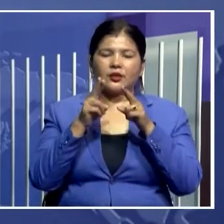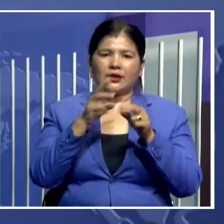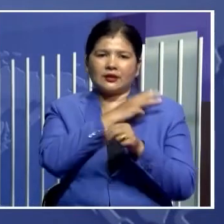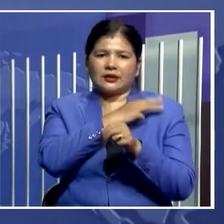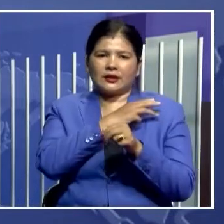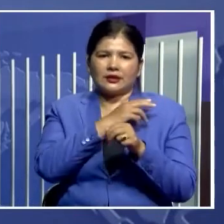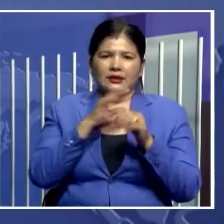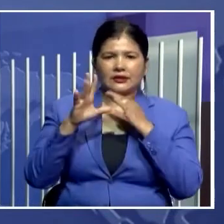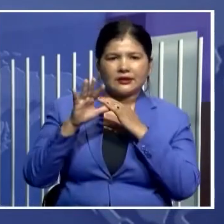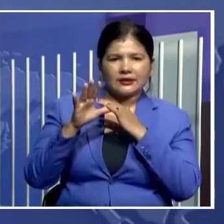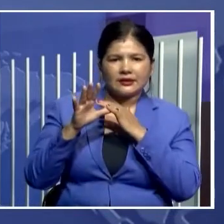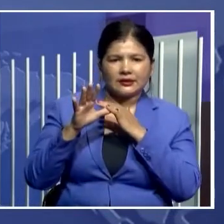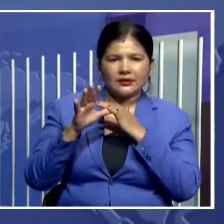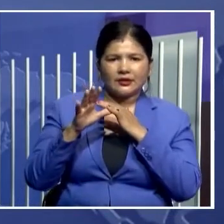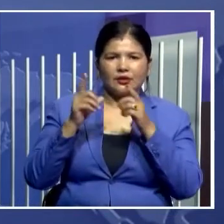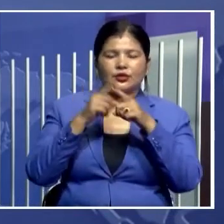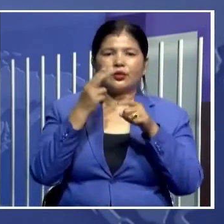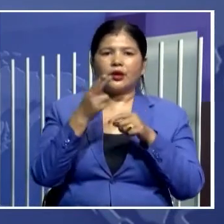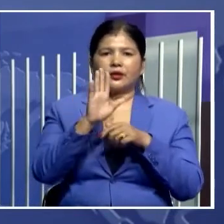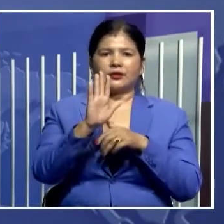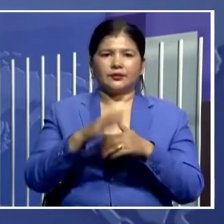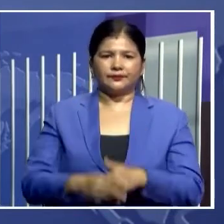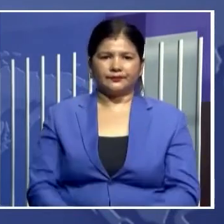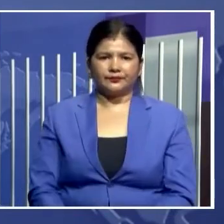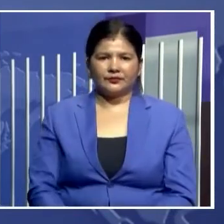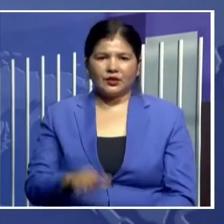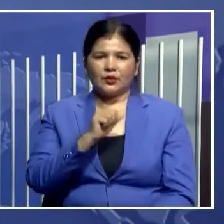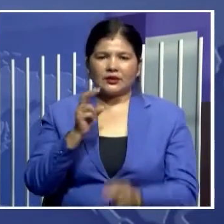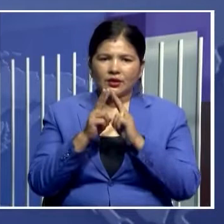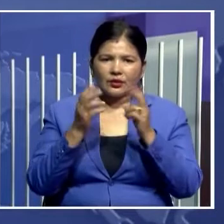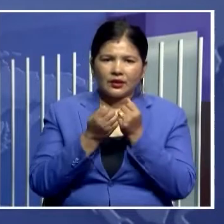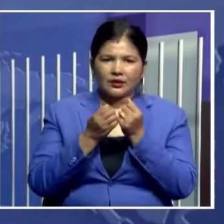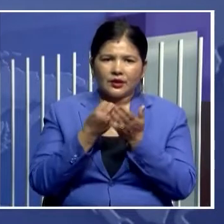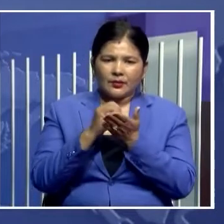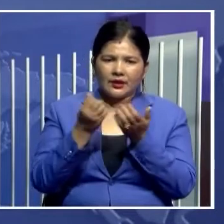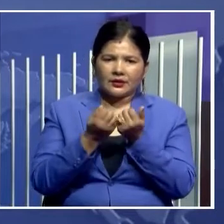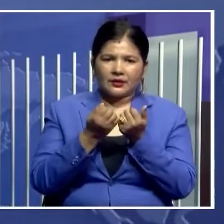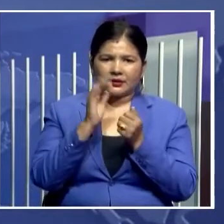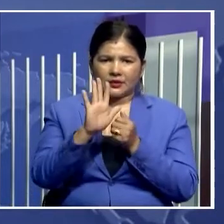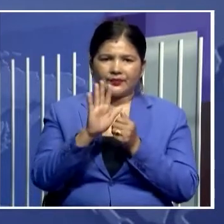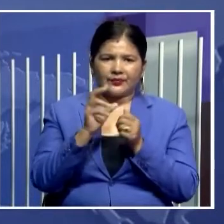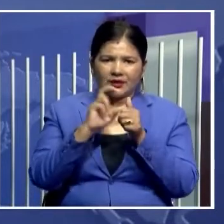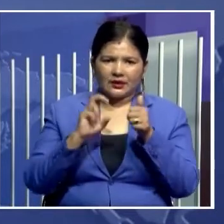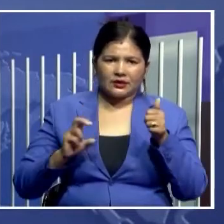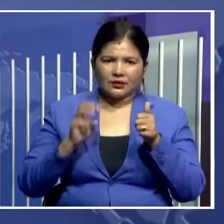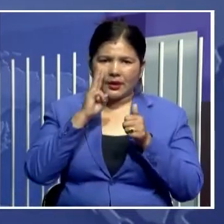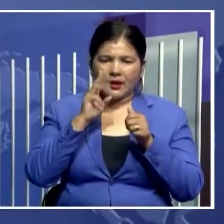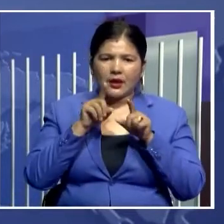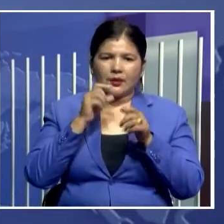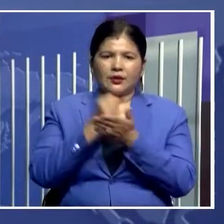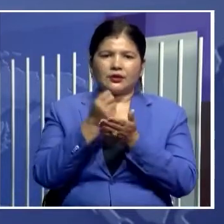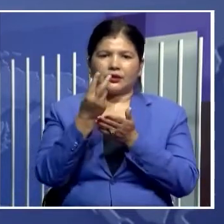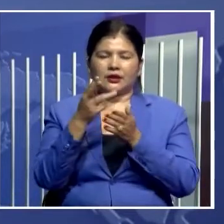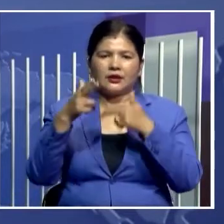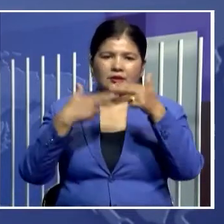कृष्ण धामी यति बेला टेलिफोनमा जोडिनु भएको छ, उहाँसँग कुराकानी गर्ने प्रयास हामी गरिराखेका छौँ। दार्चुलामा पनि मतगणना